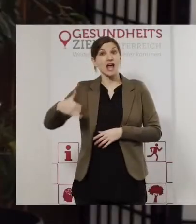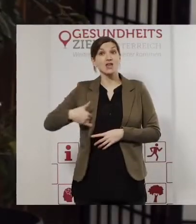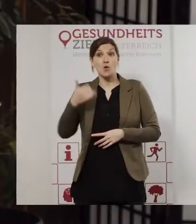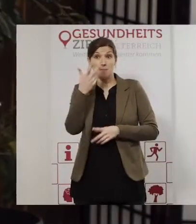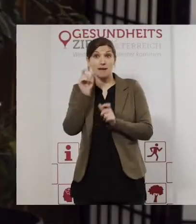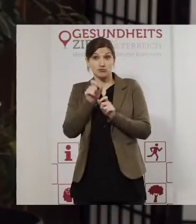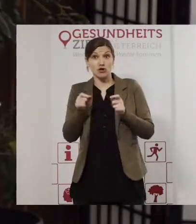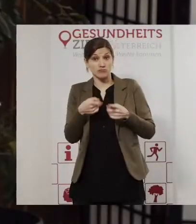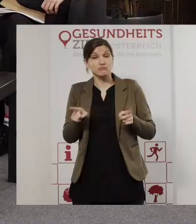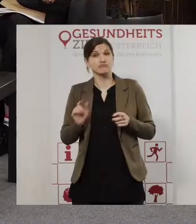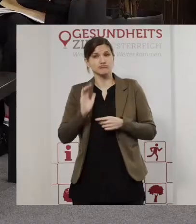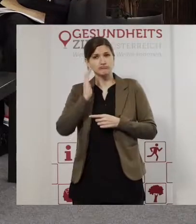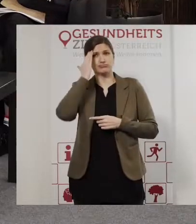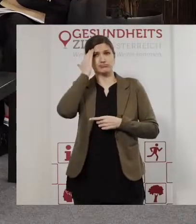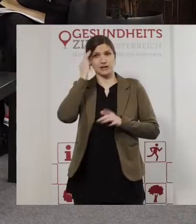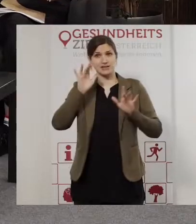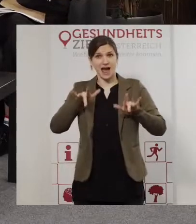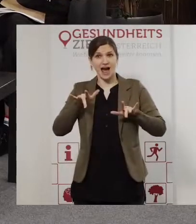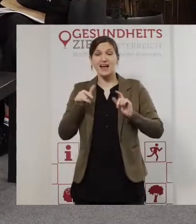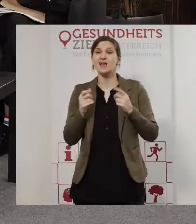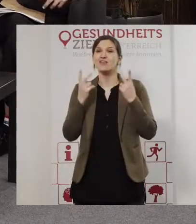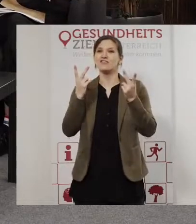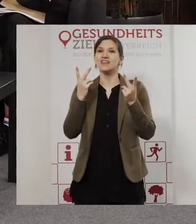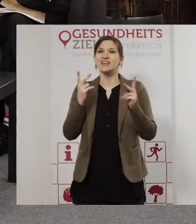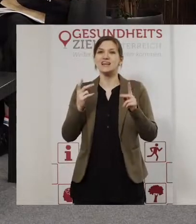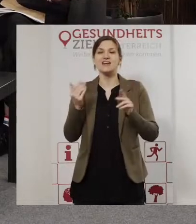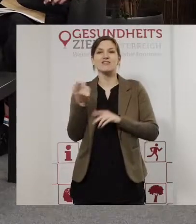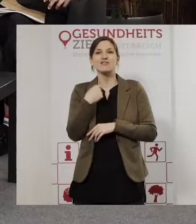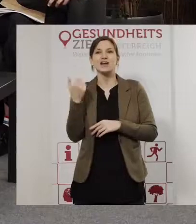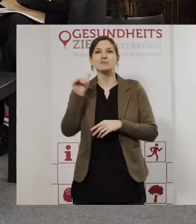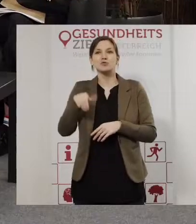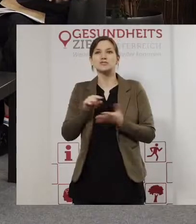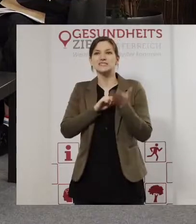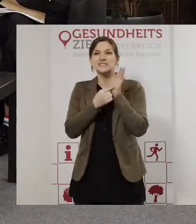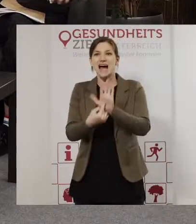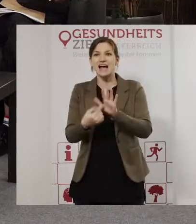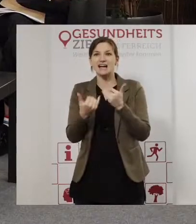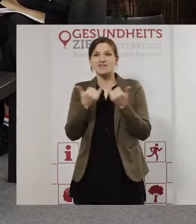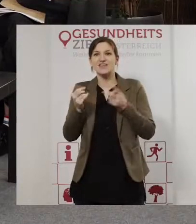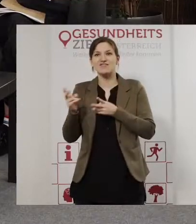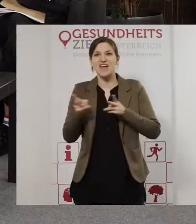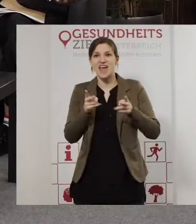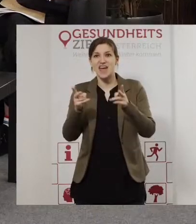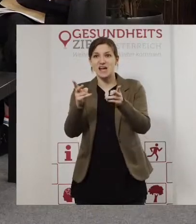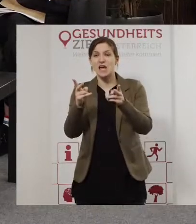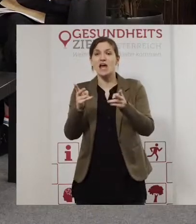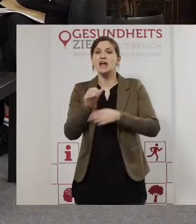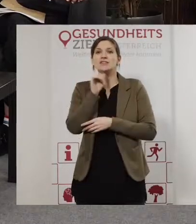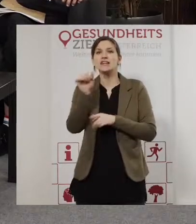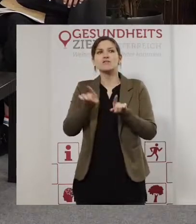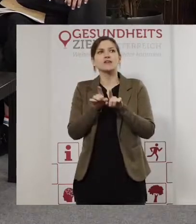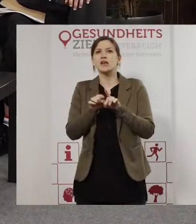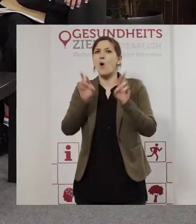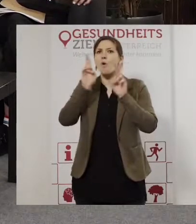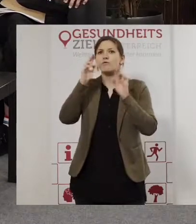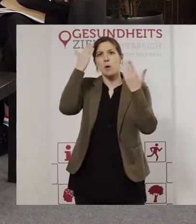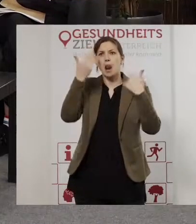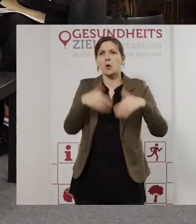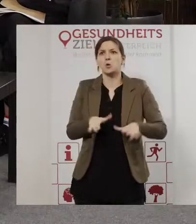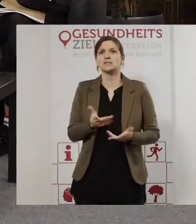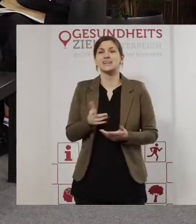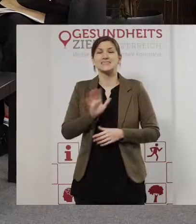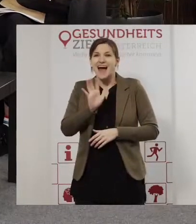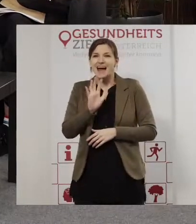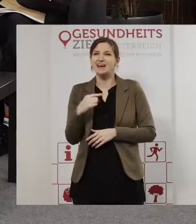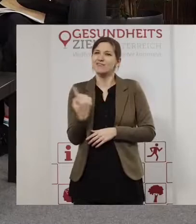ist, dass wir einen Weg vorgeben, dass wir zeigen, dass dieses System nicht hoffnungslos ist, sondern dass wir gemeinsam mutige, langfristige Politik machen